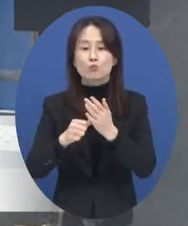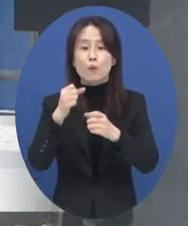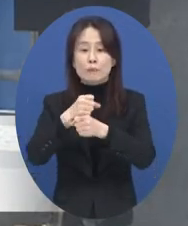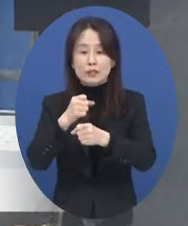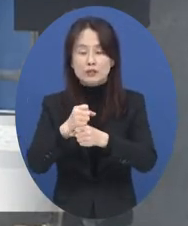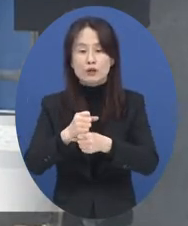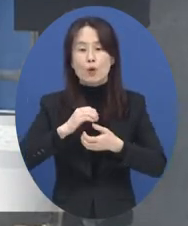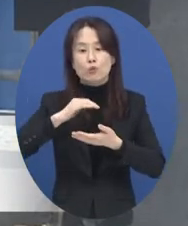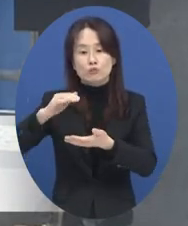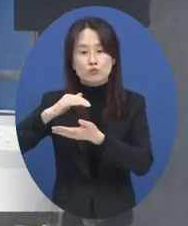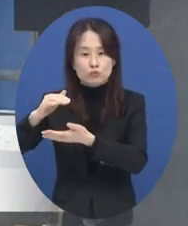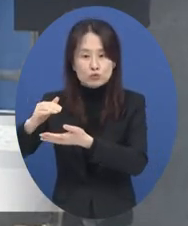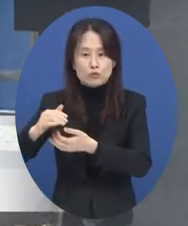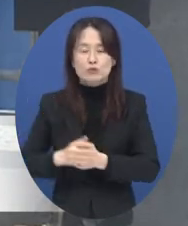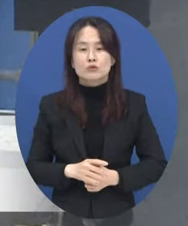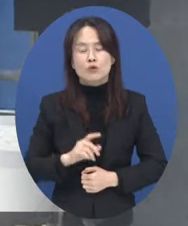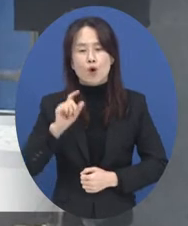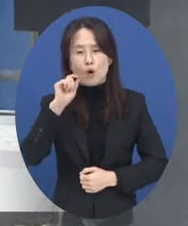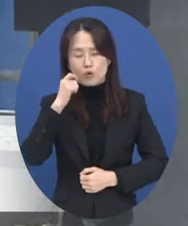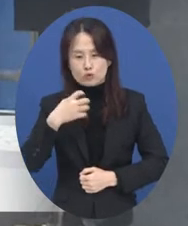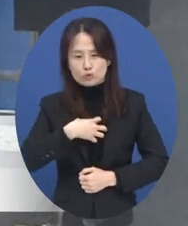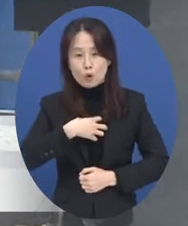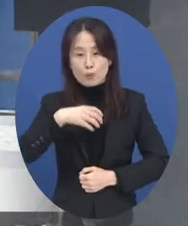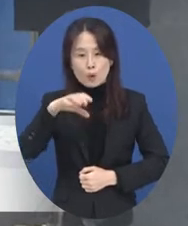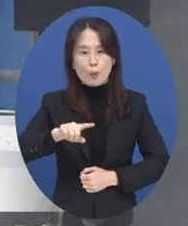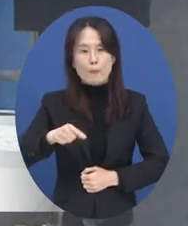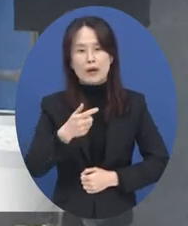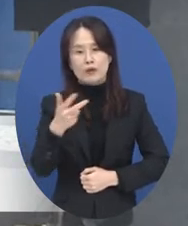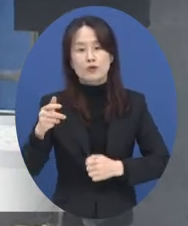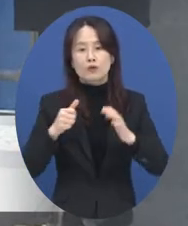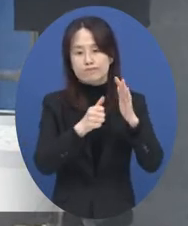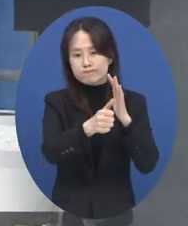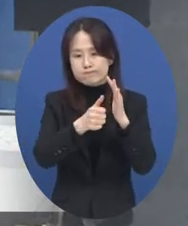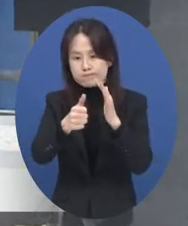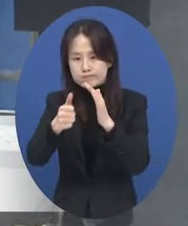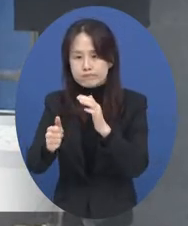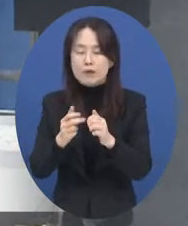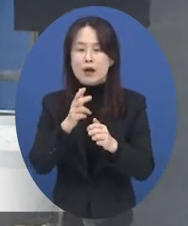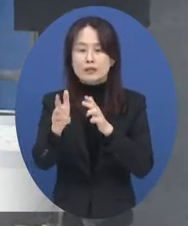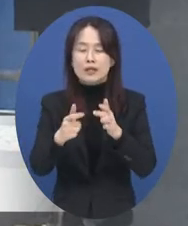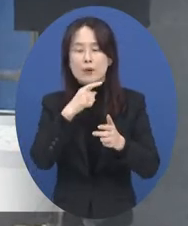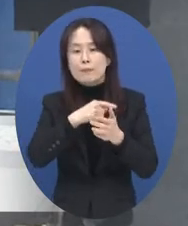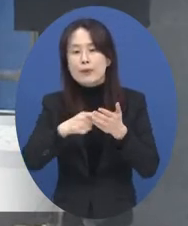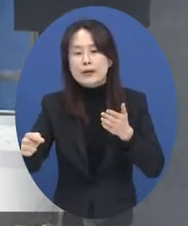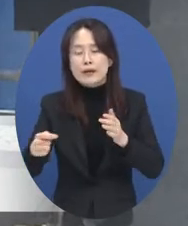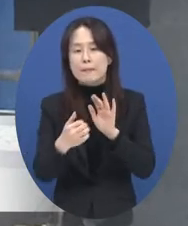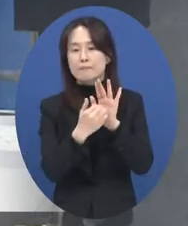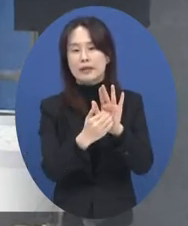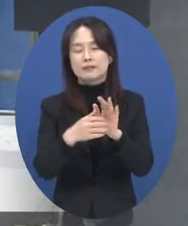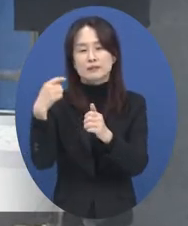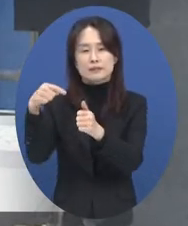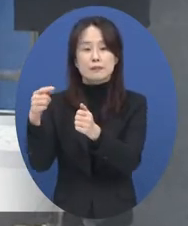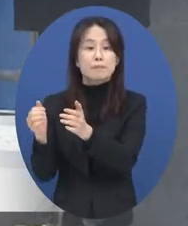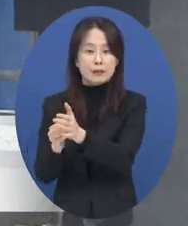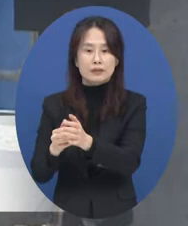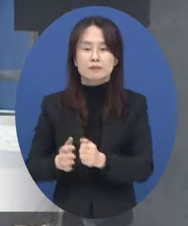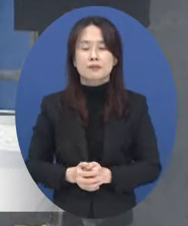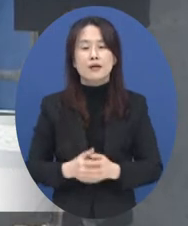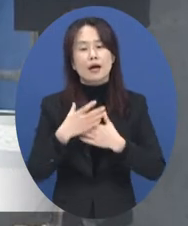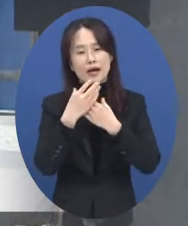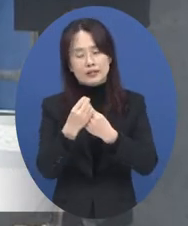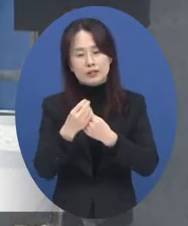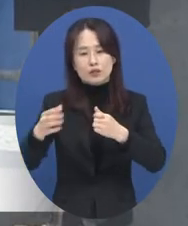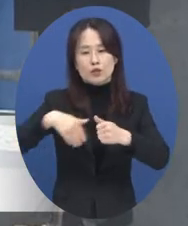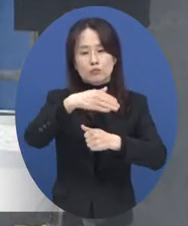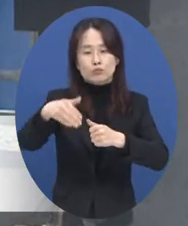운수 창고업 등 고위험 업종 100 18개 현장을 방문해 산업재해예방 컨설팅 을 했습니다 보다